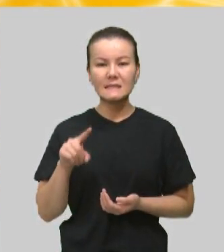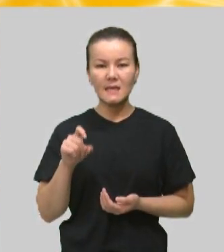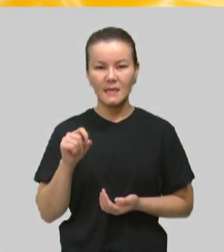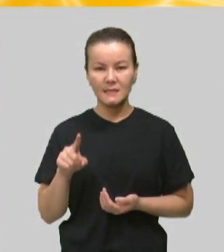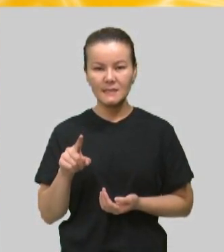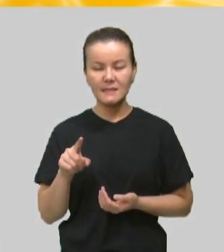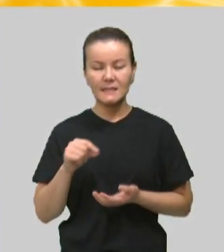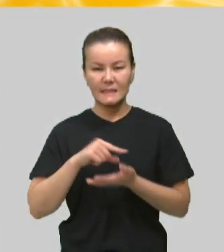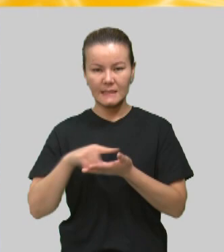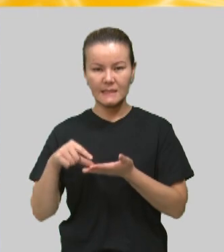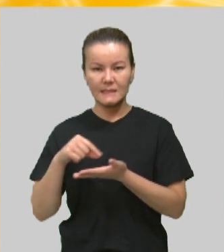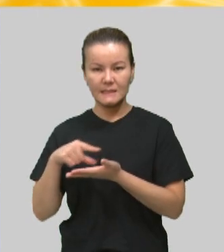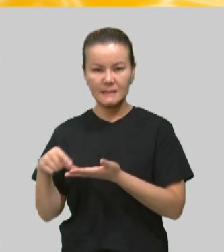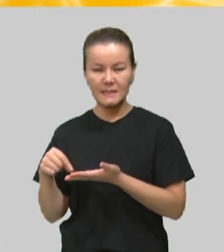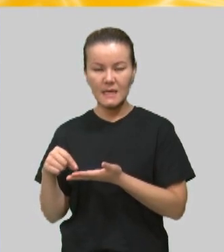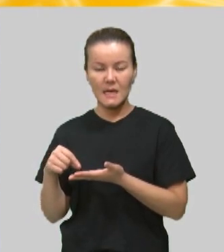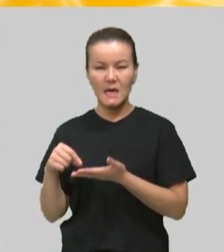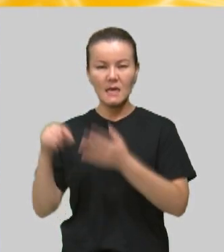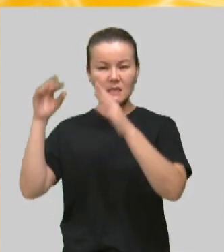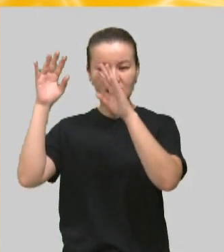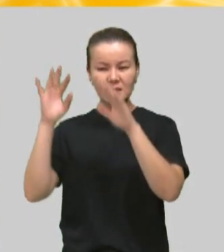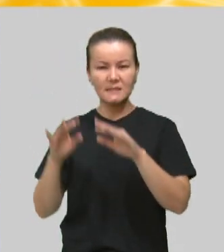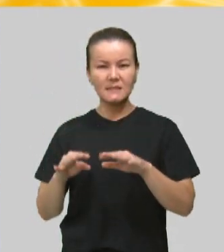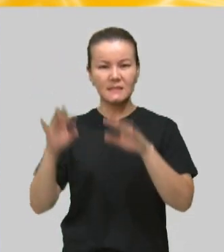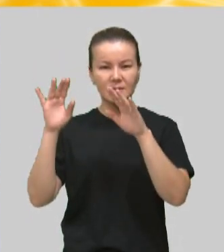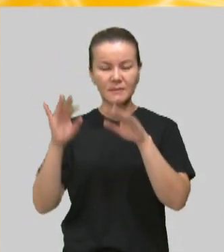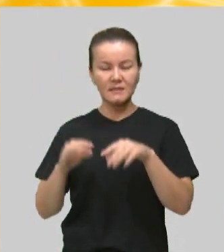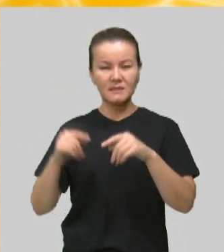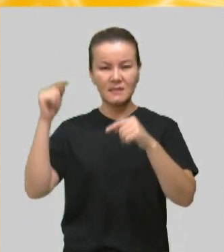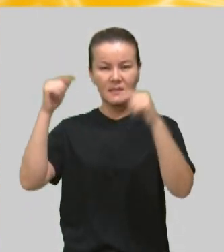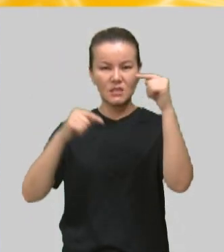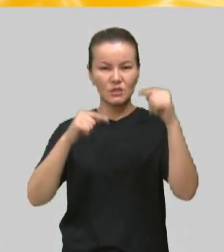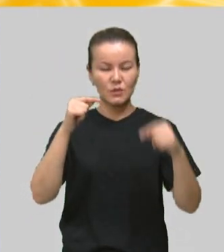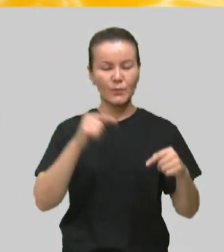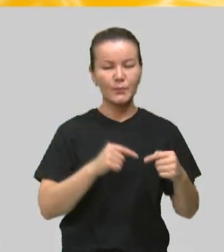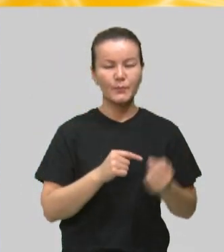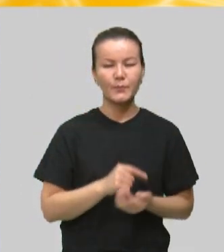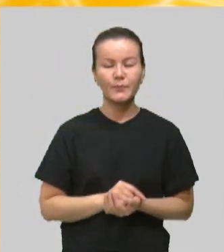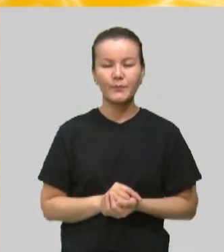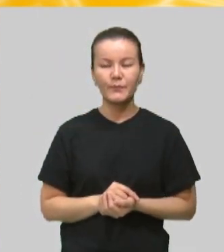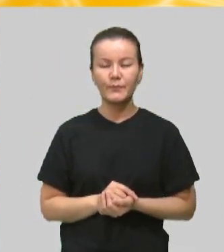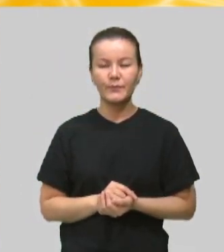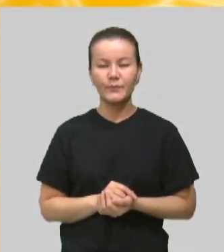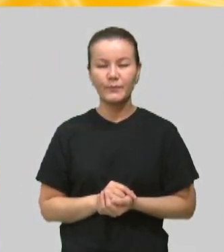Золотые листья сыплются дождем.